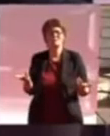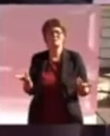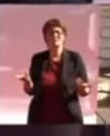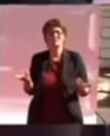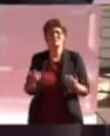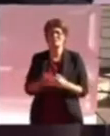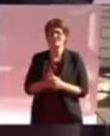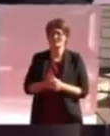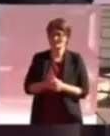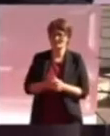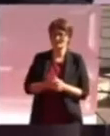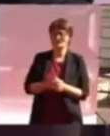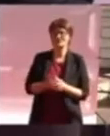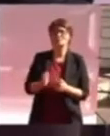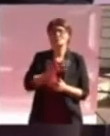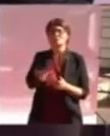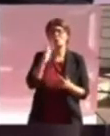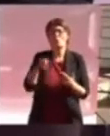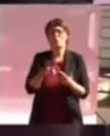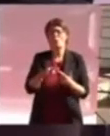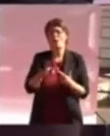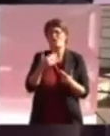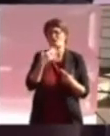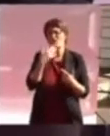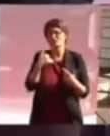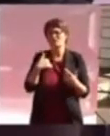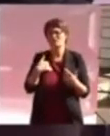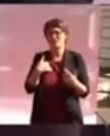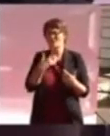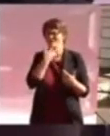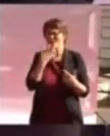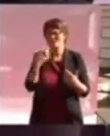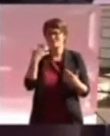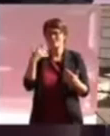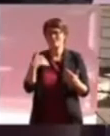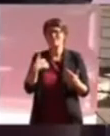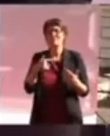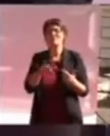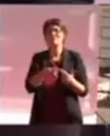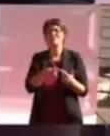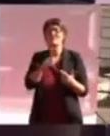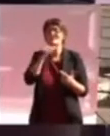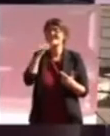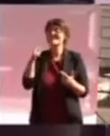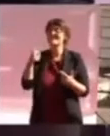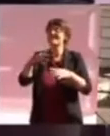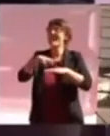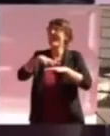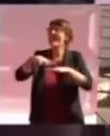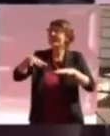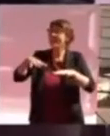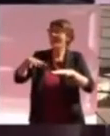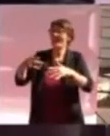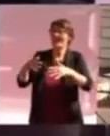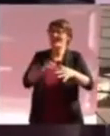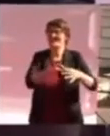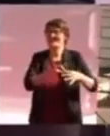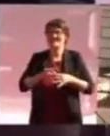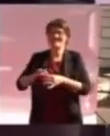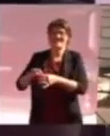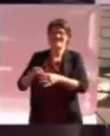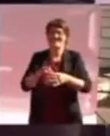esprimo un altro punto di prioritaria importanza che mi sta molto a cuore ed è quello di fare rete intorno agli utenti che hanno bisogno